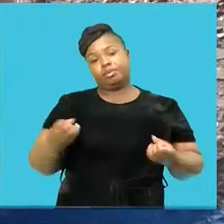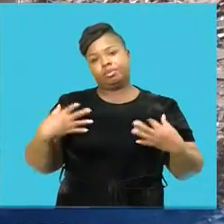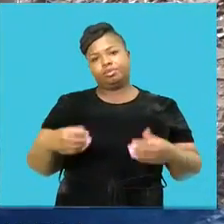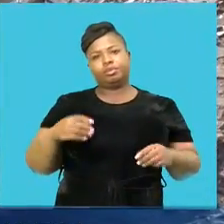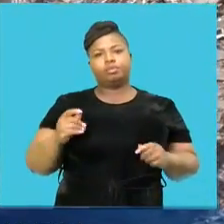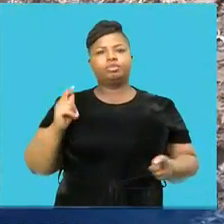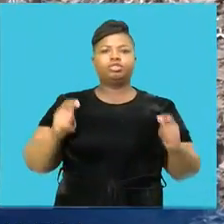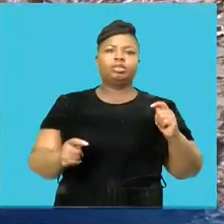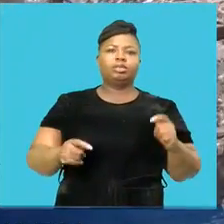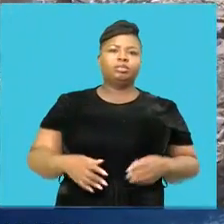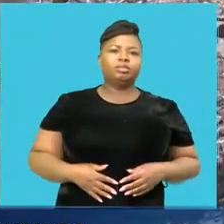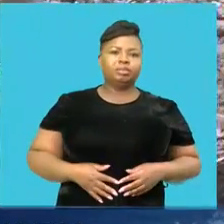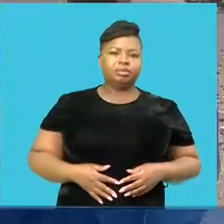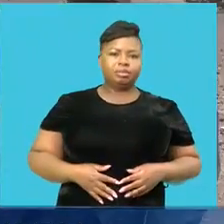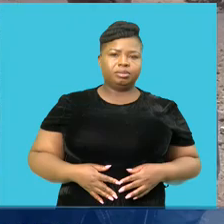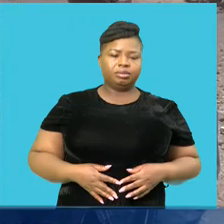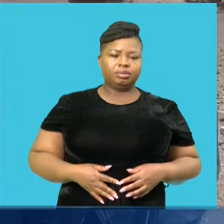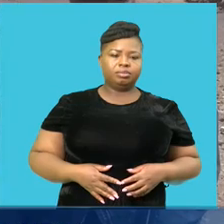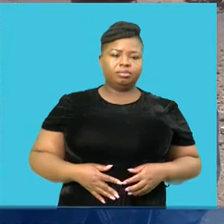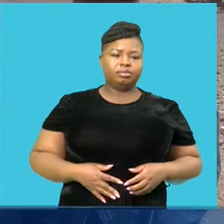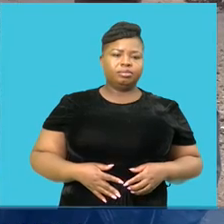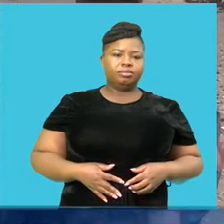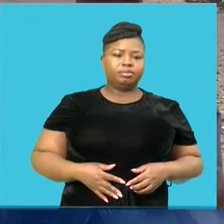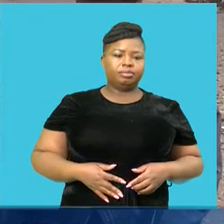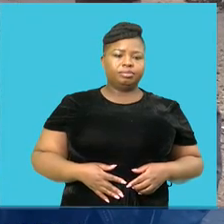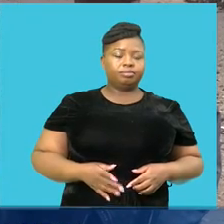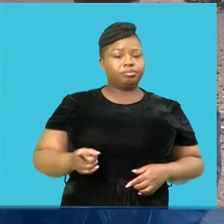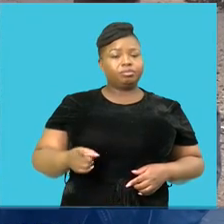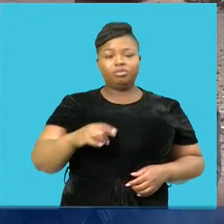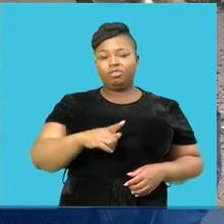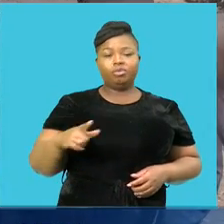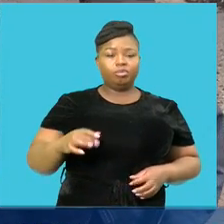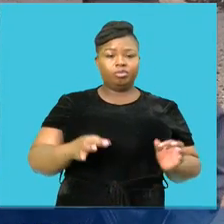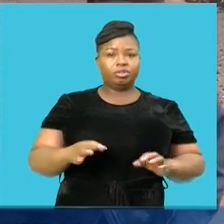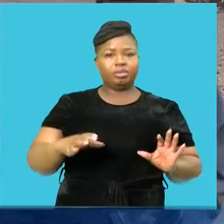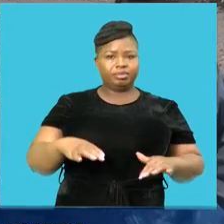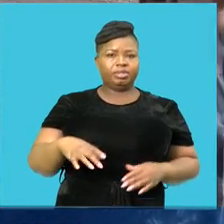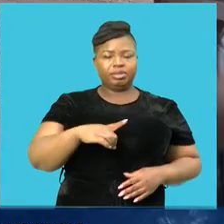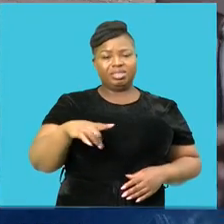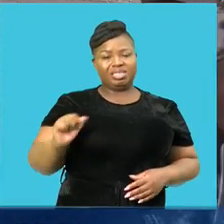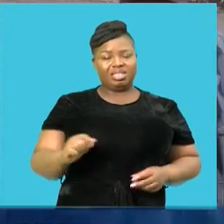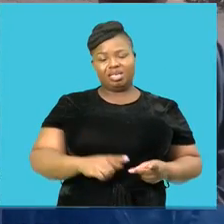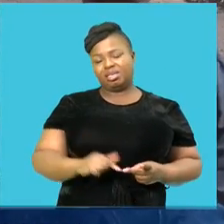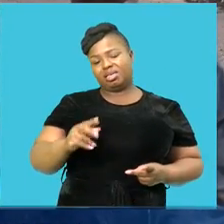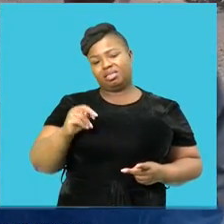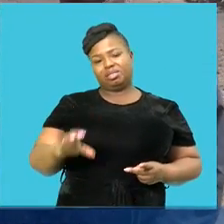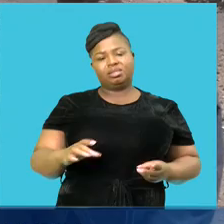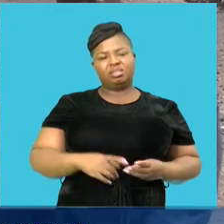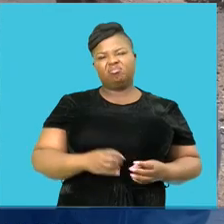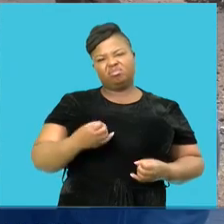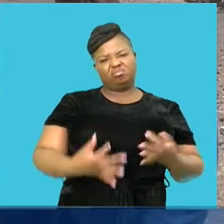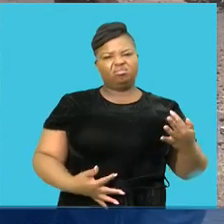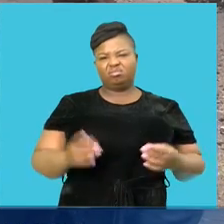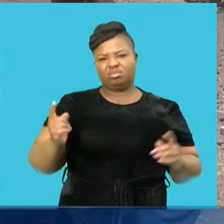okubona be-t v bezilapha siyaqala sinzisaba la dala amapati efika oma-d a anc nezinye